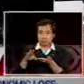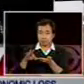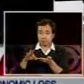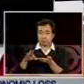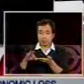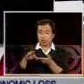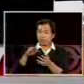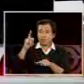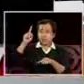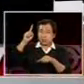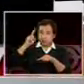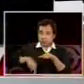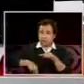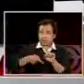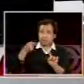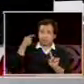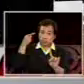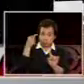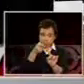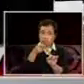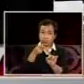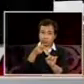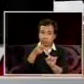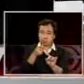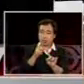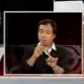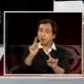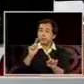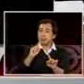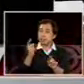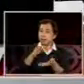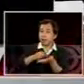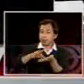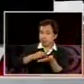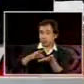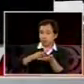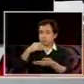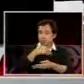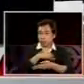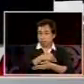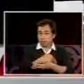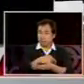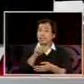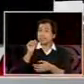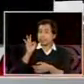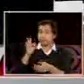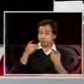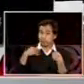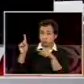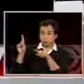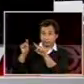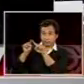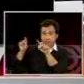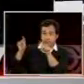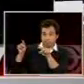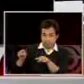kung ano ang mga accounts na yon. So, if there is such a piece of paper na